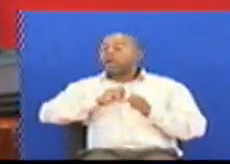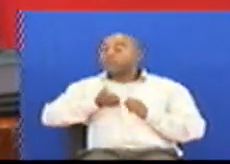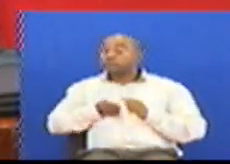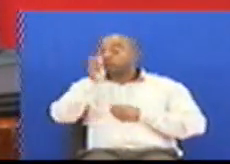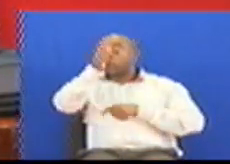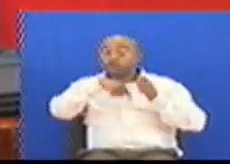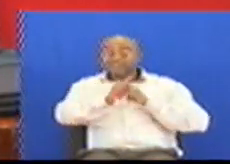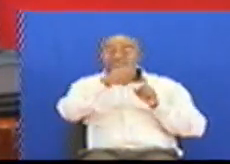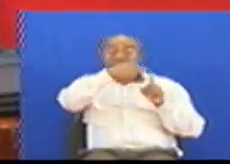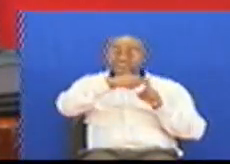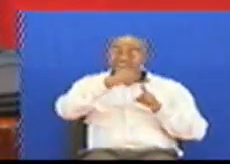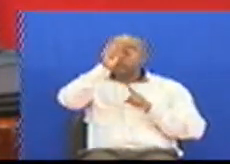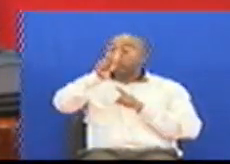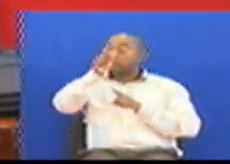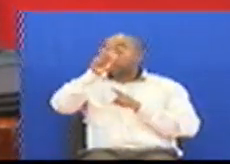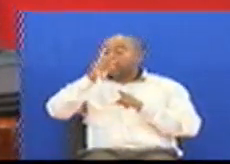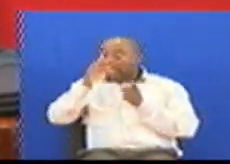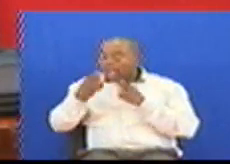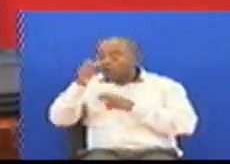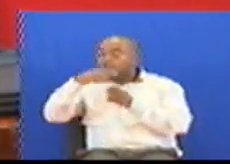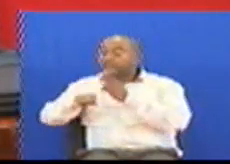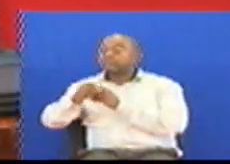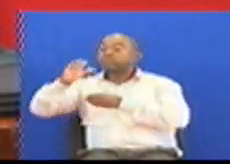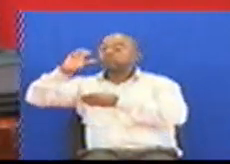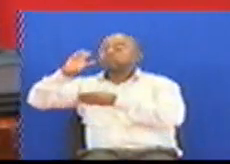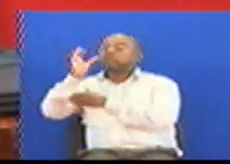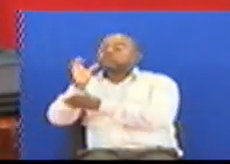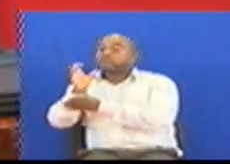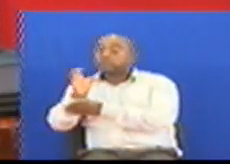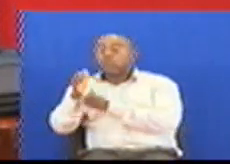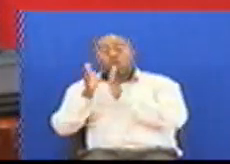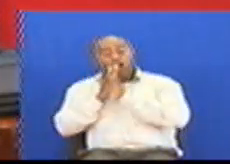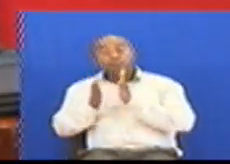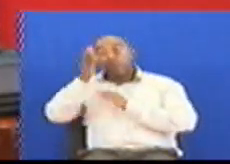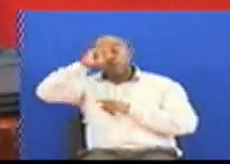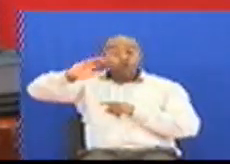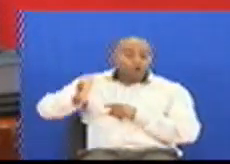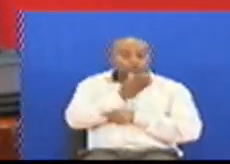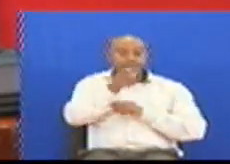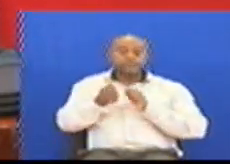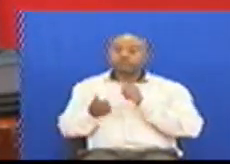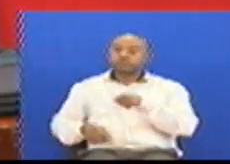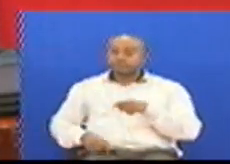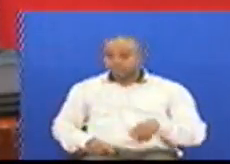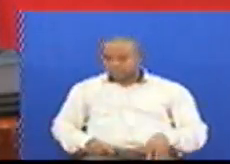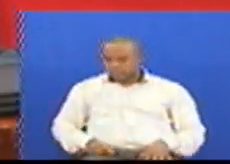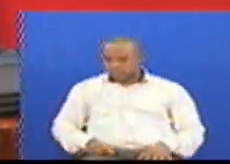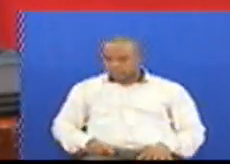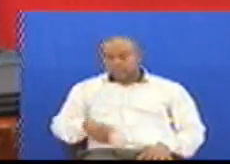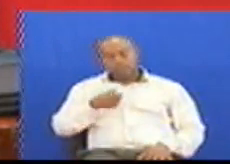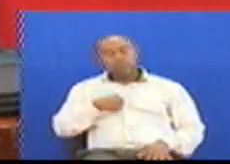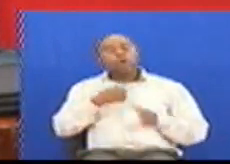tofauti. Waislamu na waende msikitini wakaombe Mungu aondoe janga hili. Lakini sambamba na hili, naomba sana ndugu zangu wa